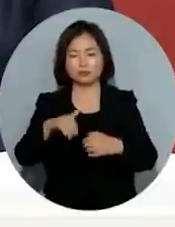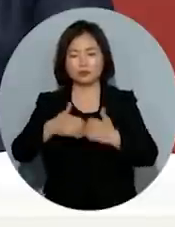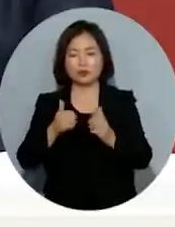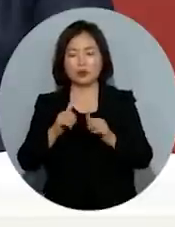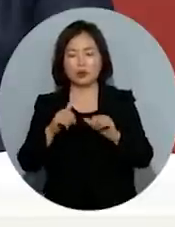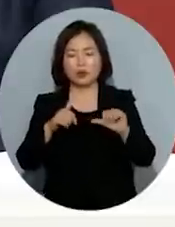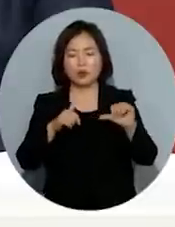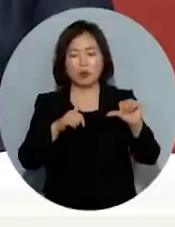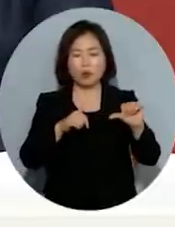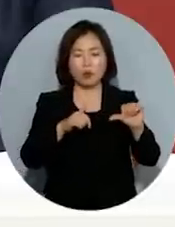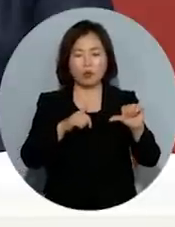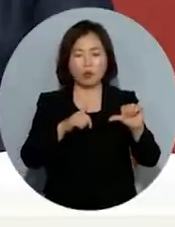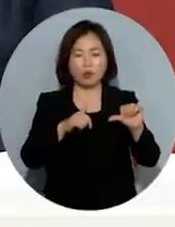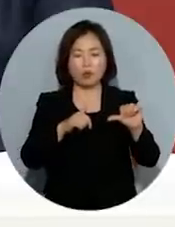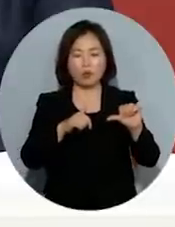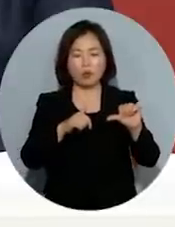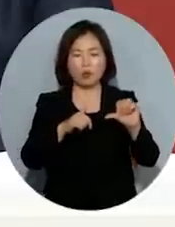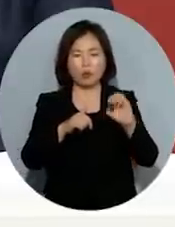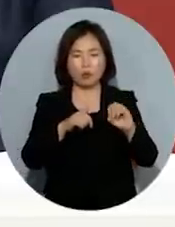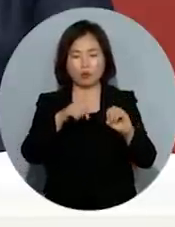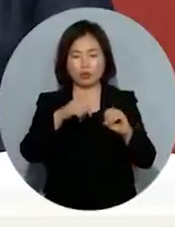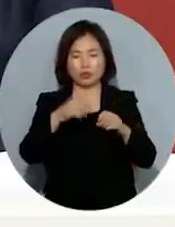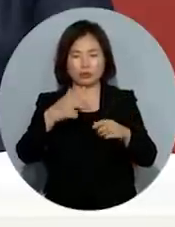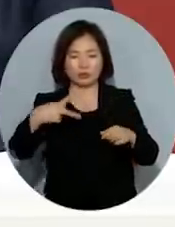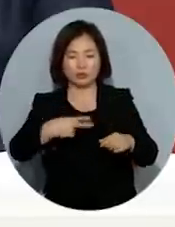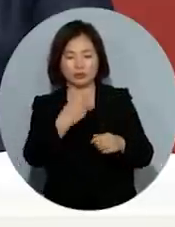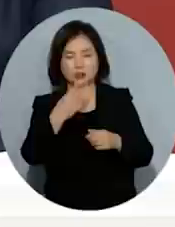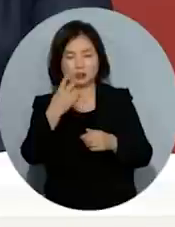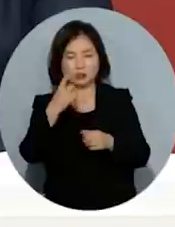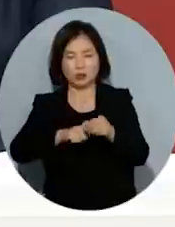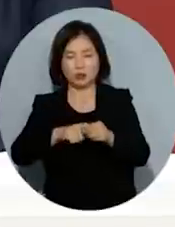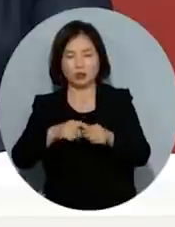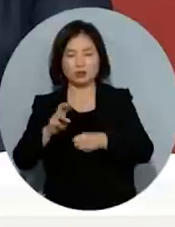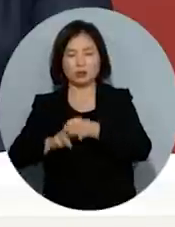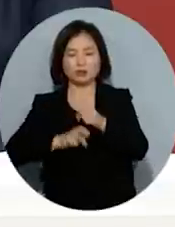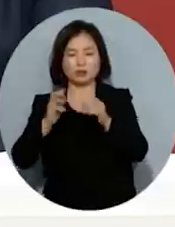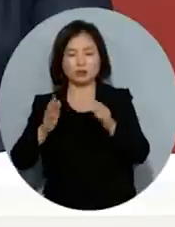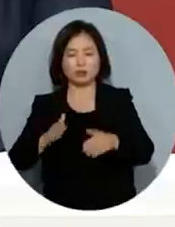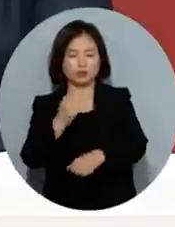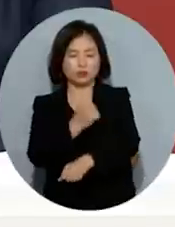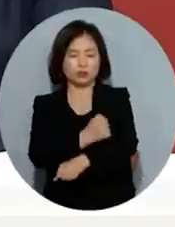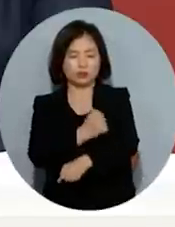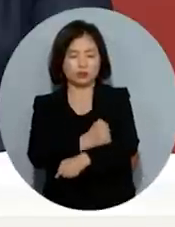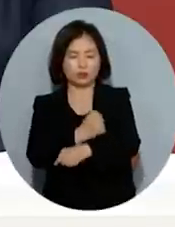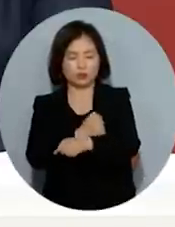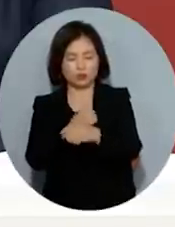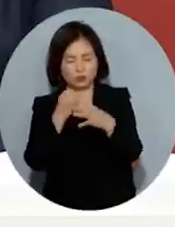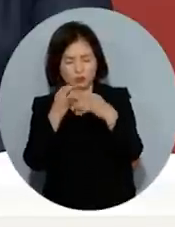호공과 단절하기 위해서 지난 30여 년간 참으로 피어린 노력을 했습니다.